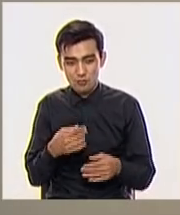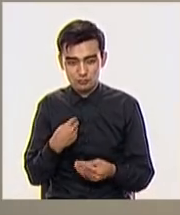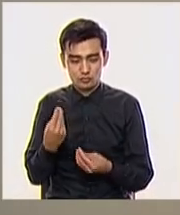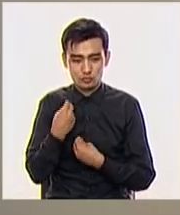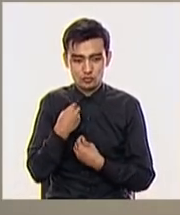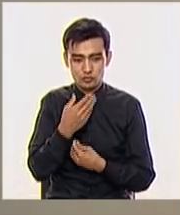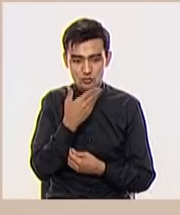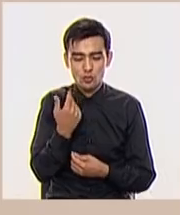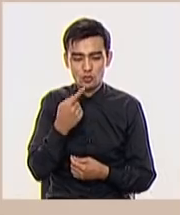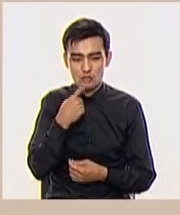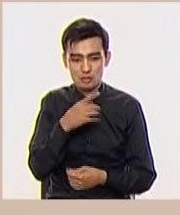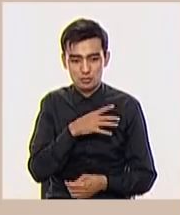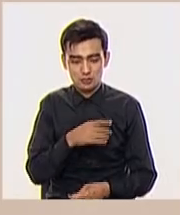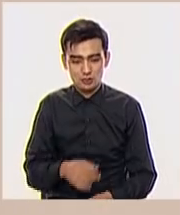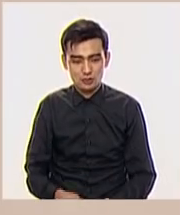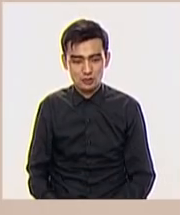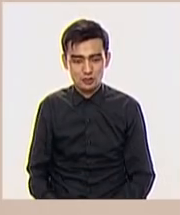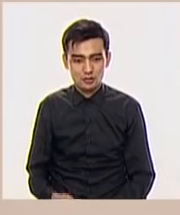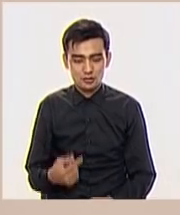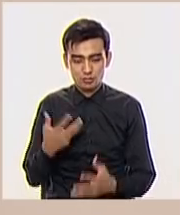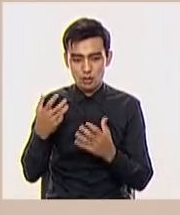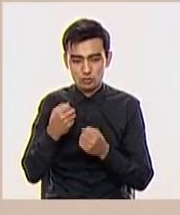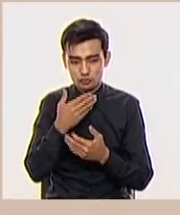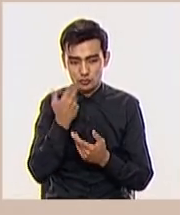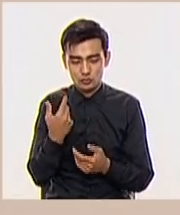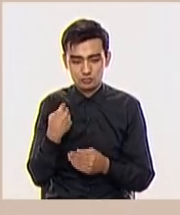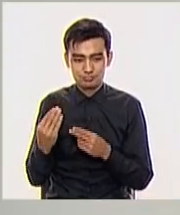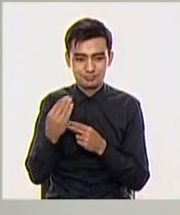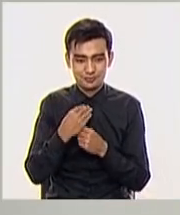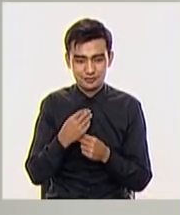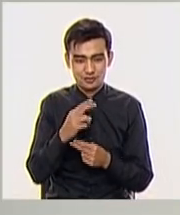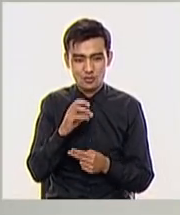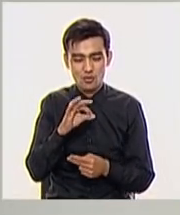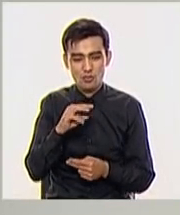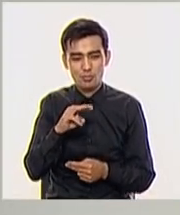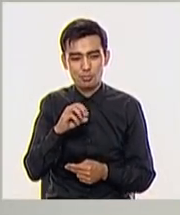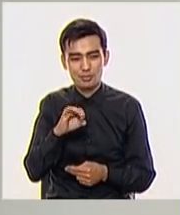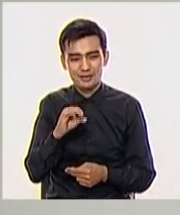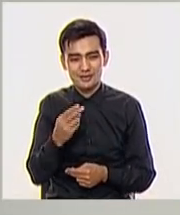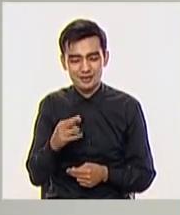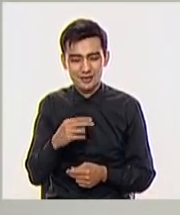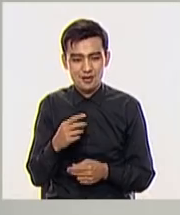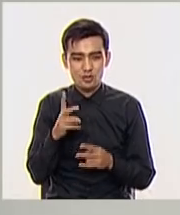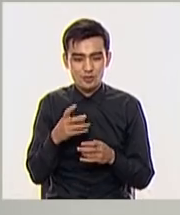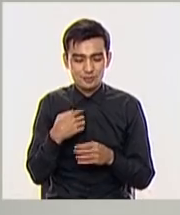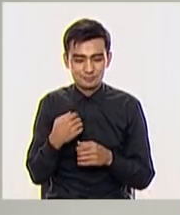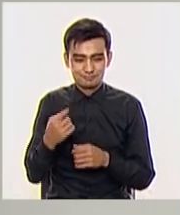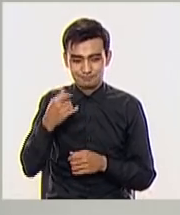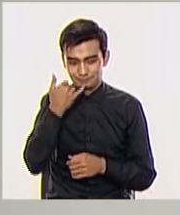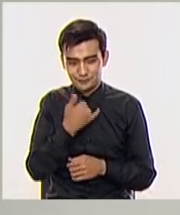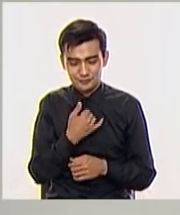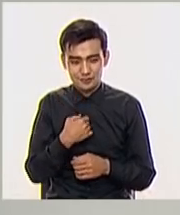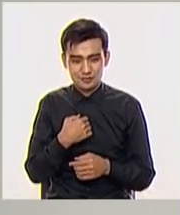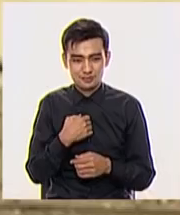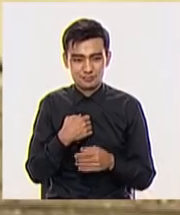маган төлөнбөйдү дейилди. Не получил денежную компенсацию. Кысымдыктын кесиринен мен аяк асты операциядан